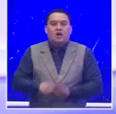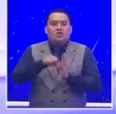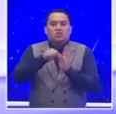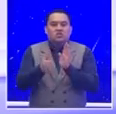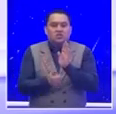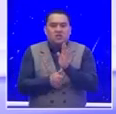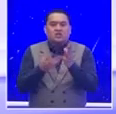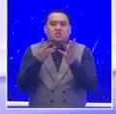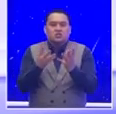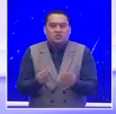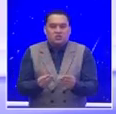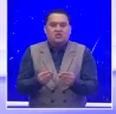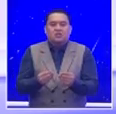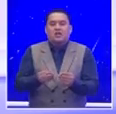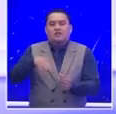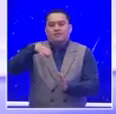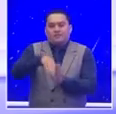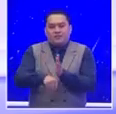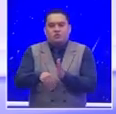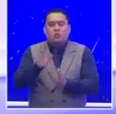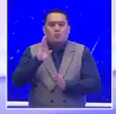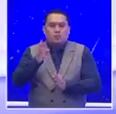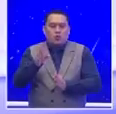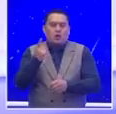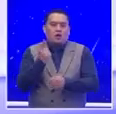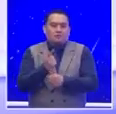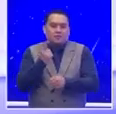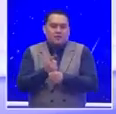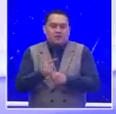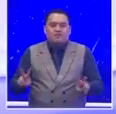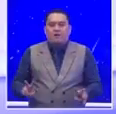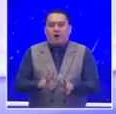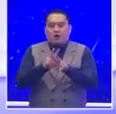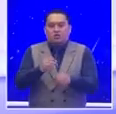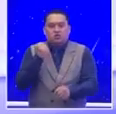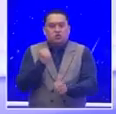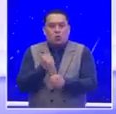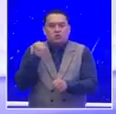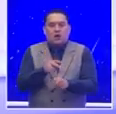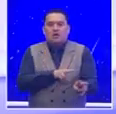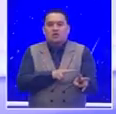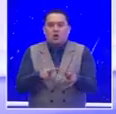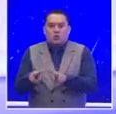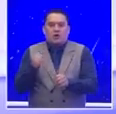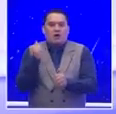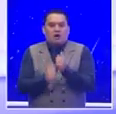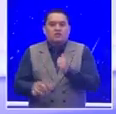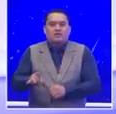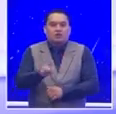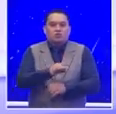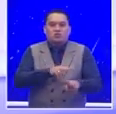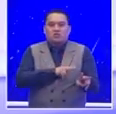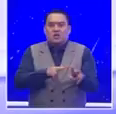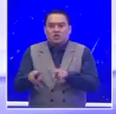Шестнадцатый день карантина действует в Нур-Султане. Передвижение граждан и автотранспортных средств жестко контролируется. В каждом районе за ситуацией